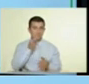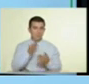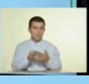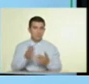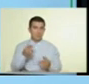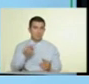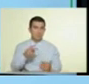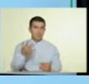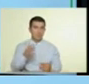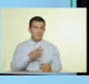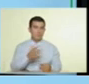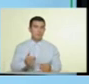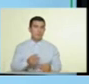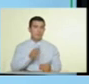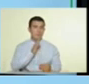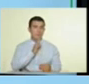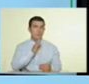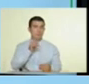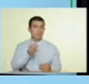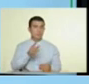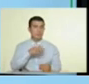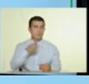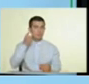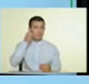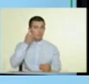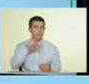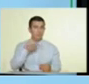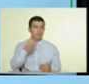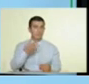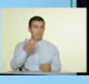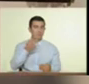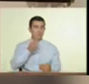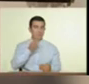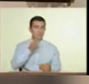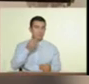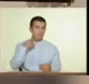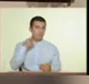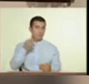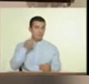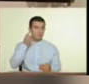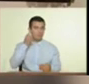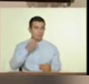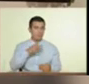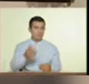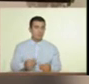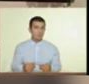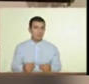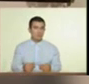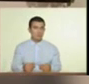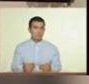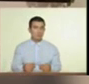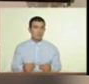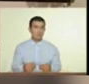Javob 25 ekan. Demak, Saodat 25 sonini o'ylagan ekan. Mana shunday qilib bu topshiriqni